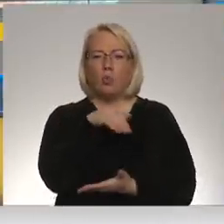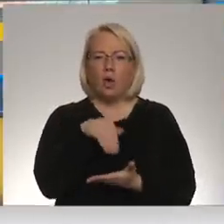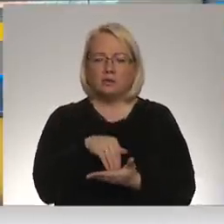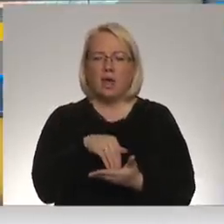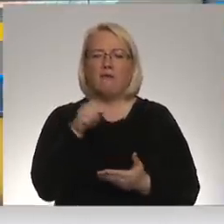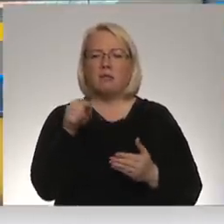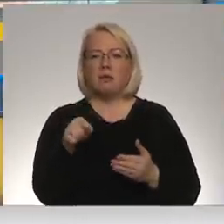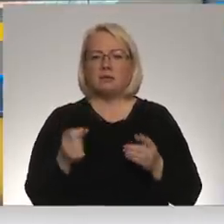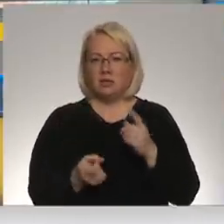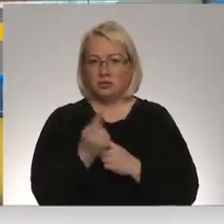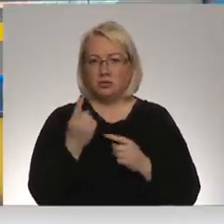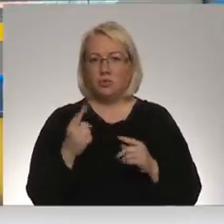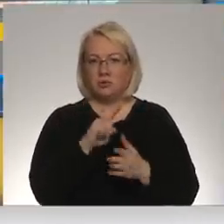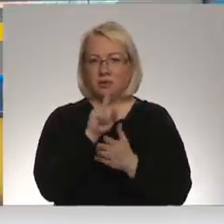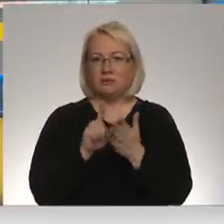tā izdoties?